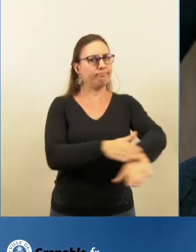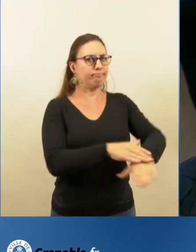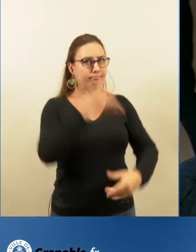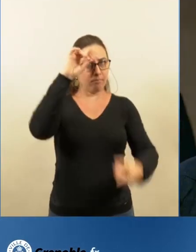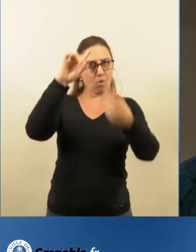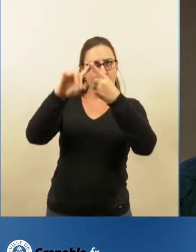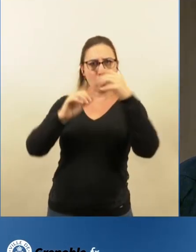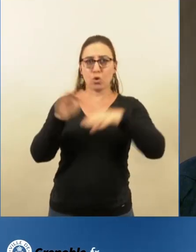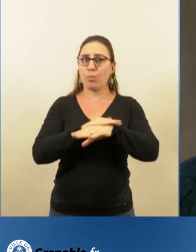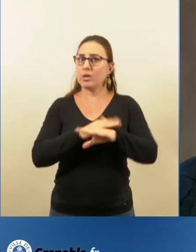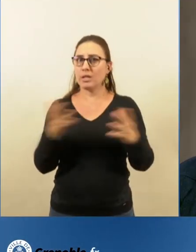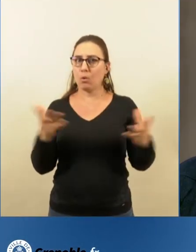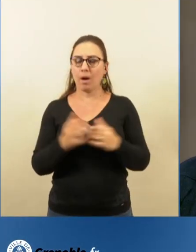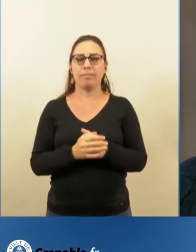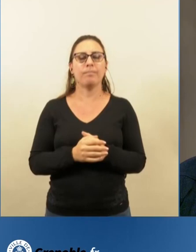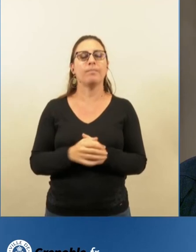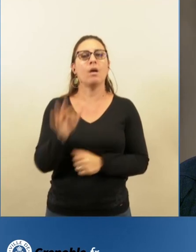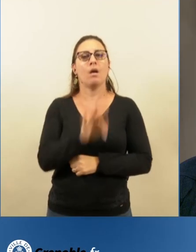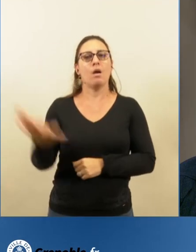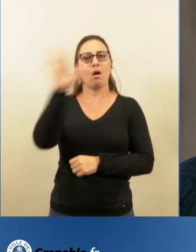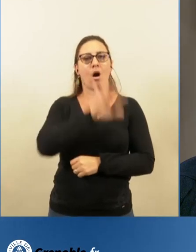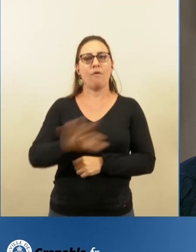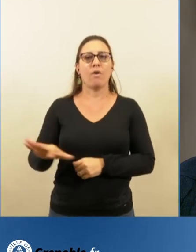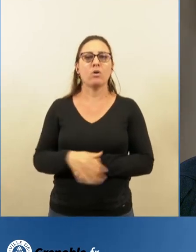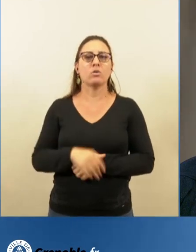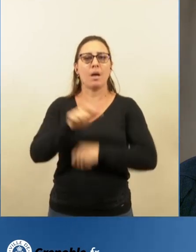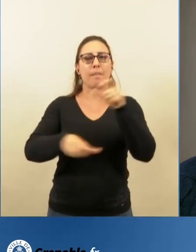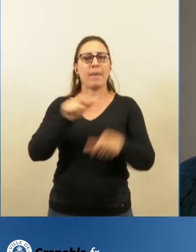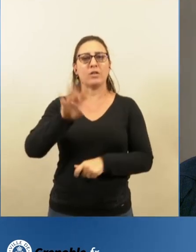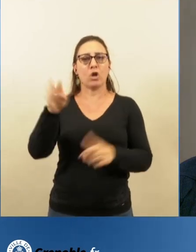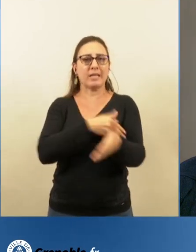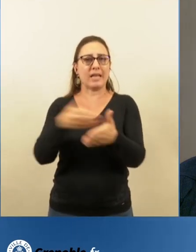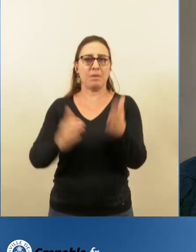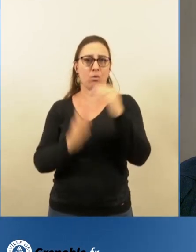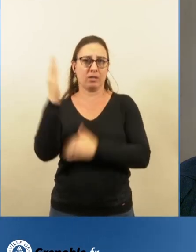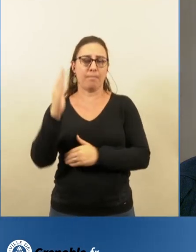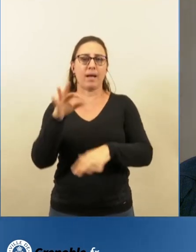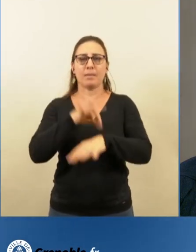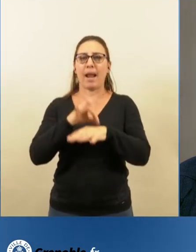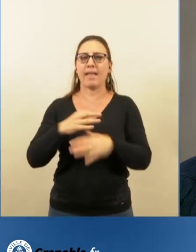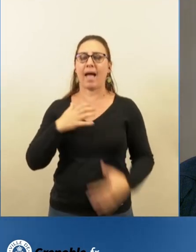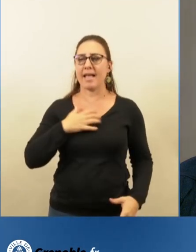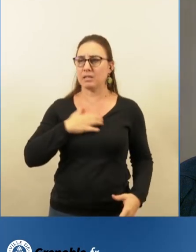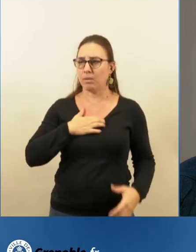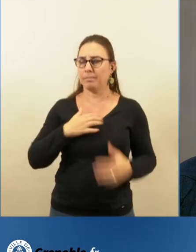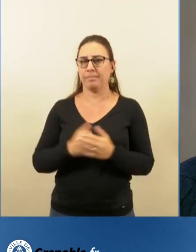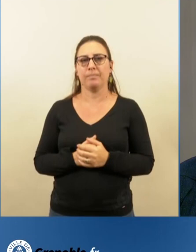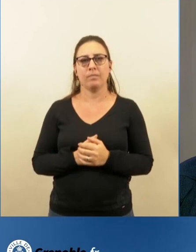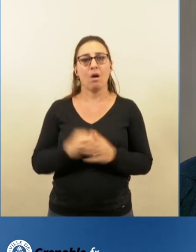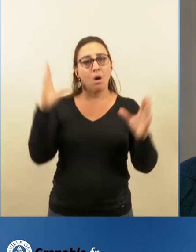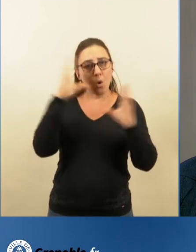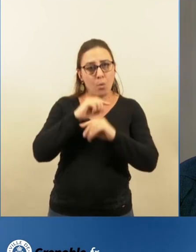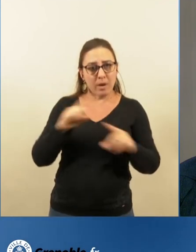politique en France plus de 4 millions de personnes vivent avec de l'asthme l'asthme rappelons-le et par ailleurs la maladie